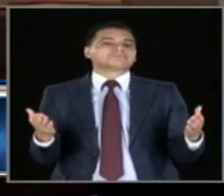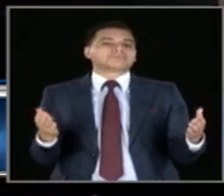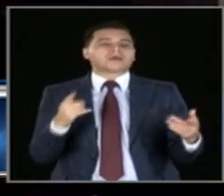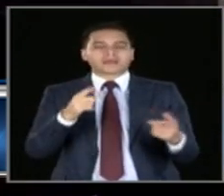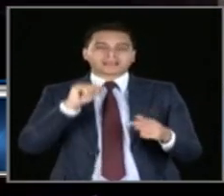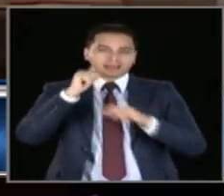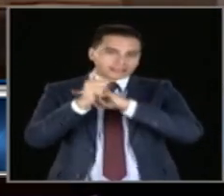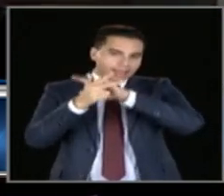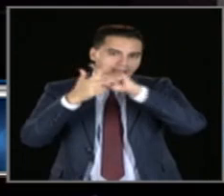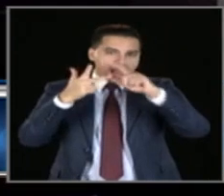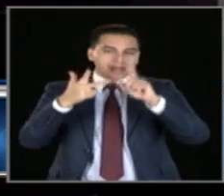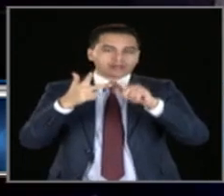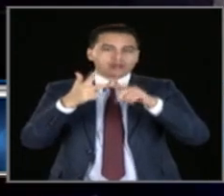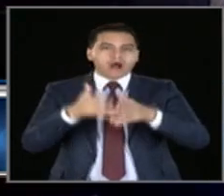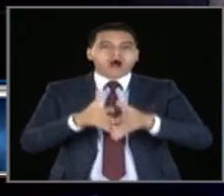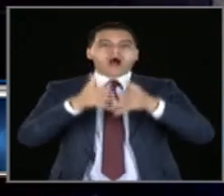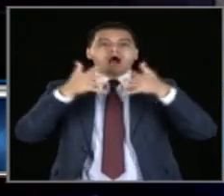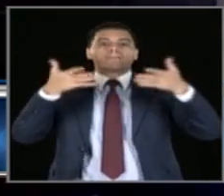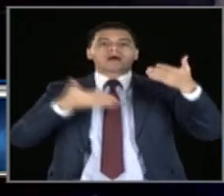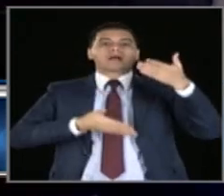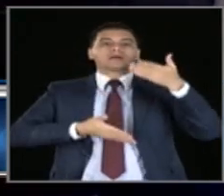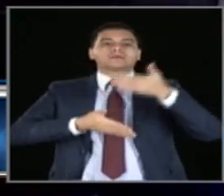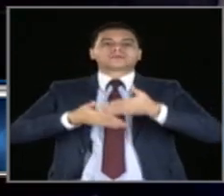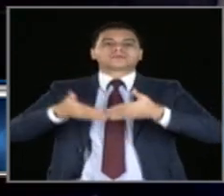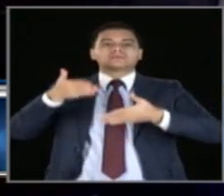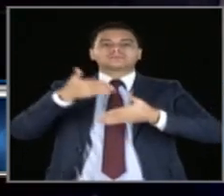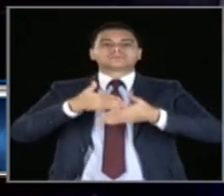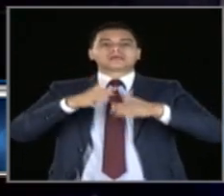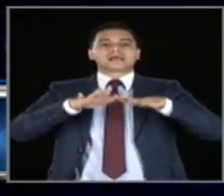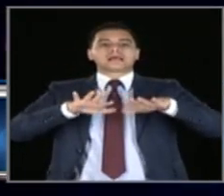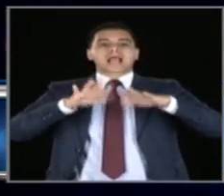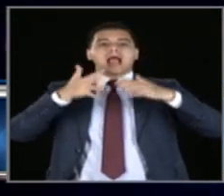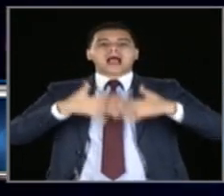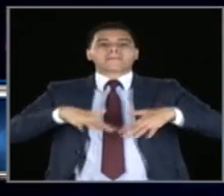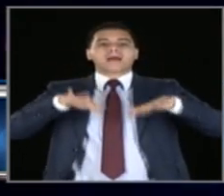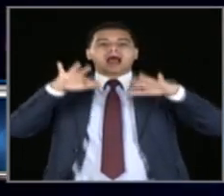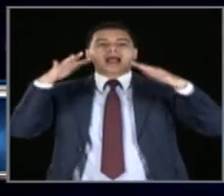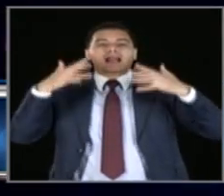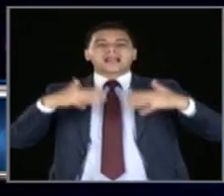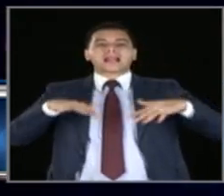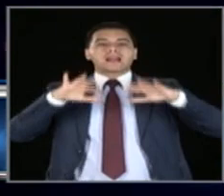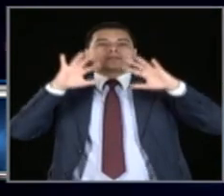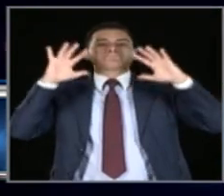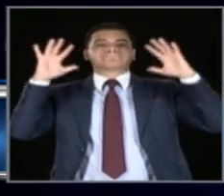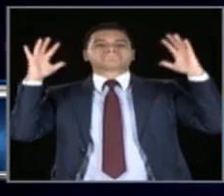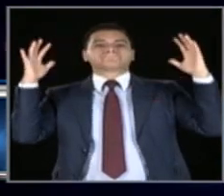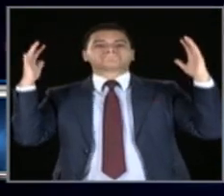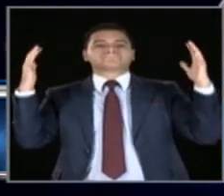ثالث أكبر وادي وأخدود في العالم. أمريكا الجنوبية. أمريكا الجنوبية،